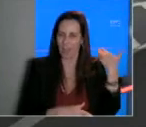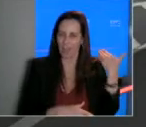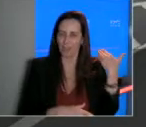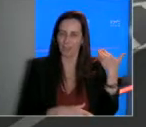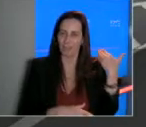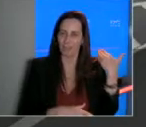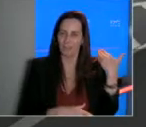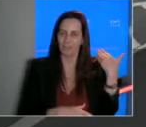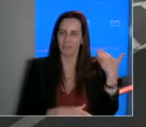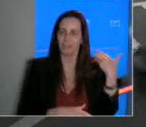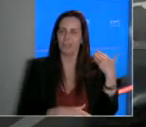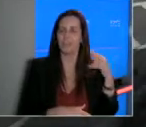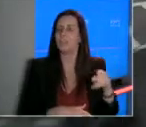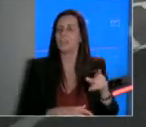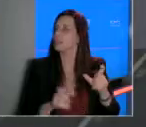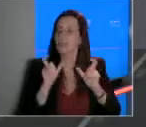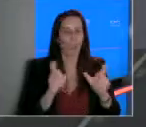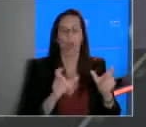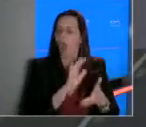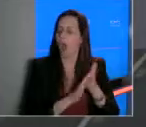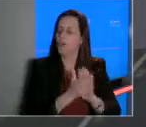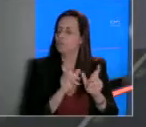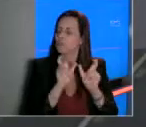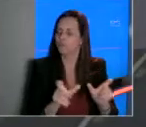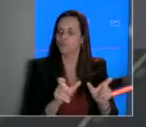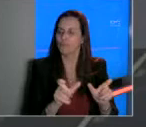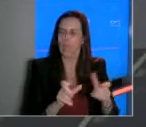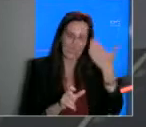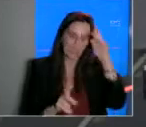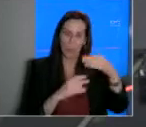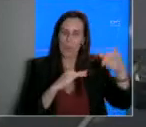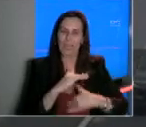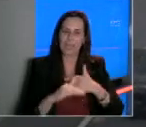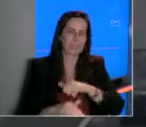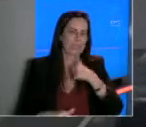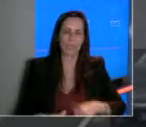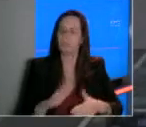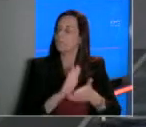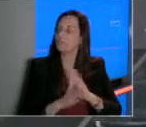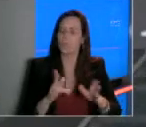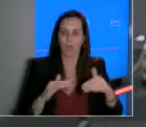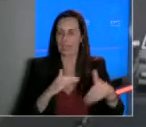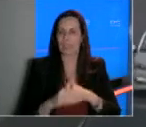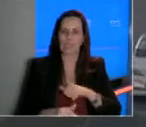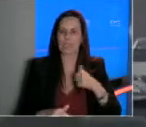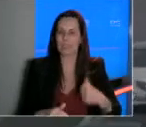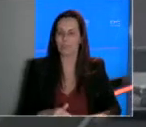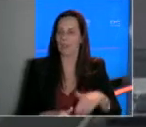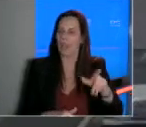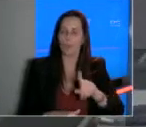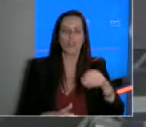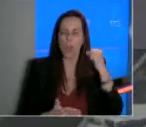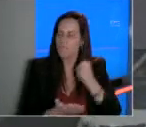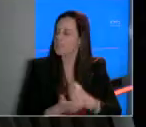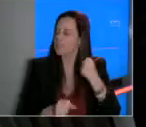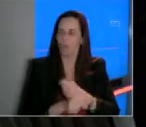הרחוק, הטוב, סגירת גבולות לזרים. כלומר, אף אחד זר לא יוכל להיכנס לסין, גם אם יש לו